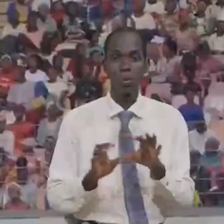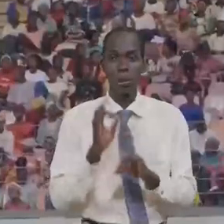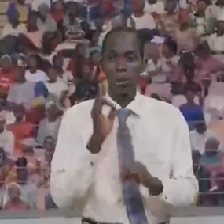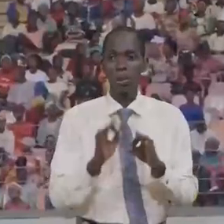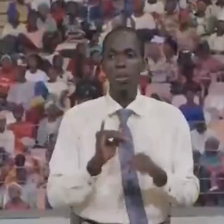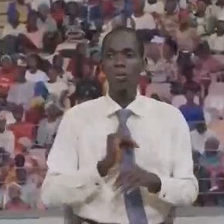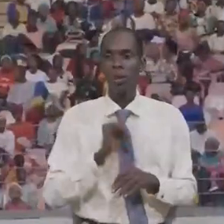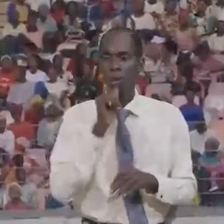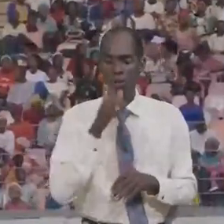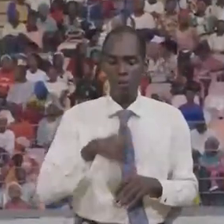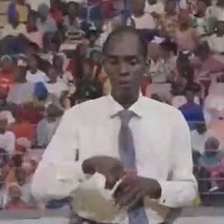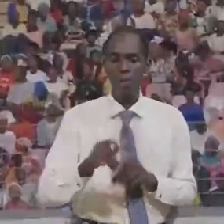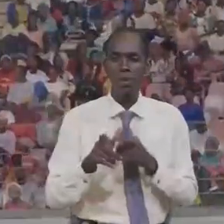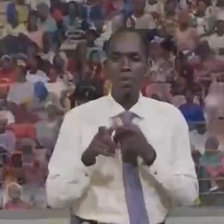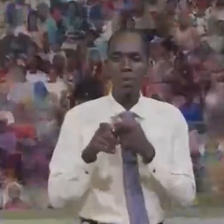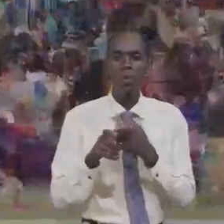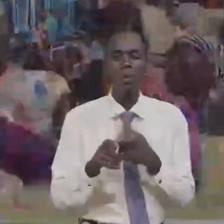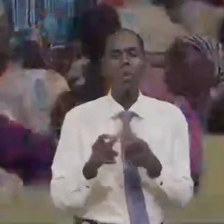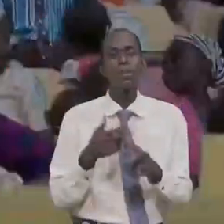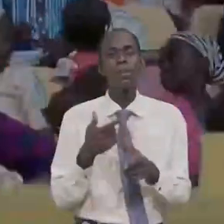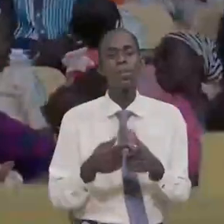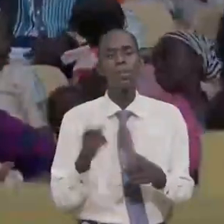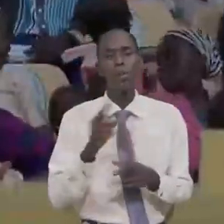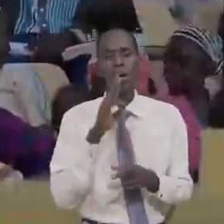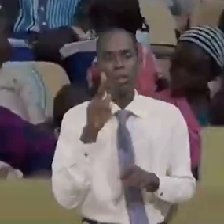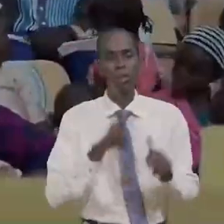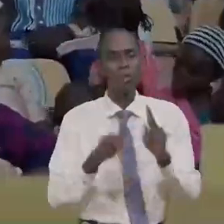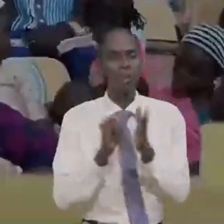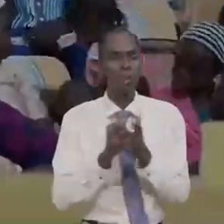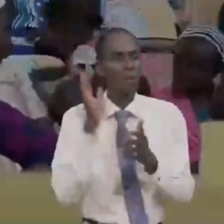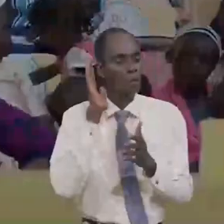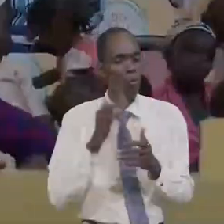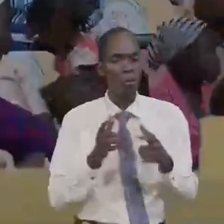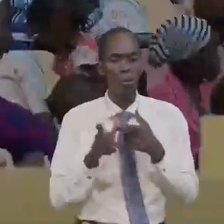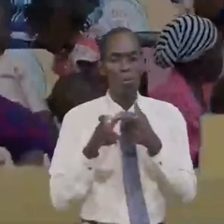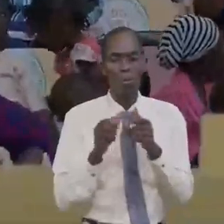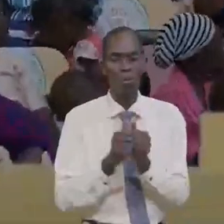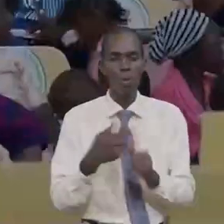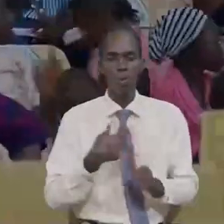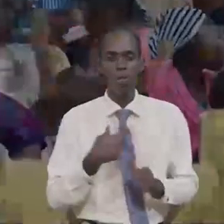où sont ceux-là qui vont courir avec moi et tu vas courir plus rapidement